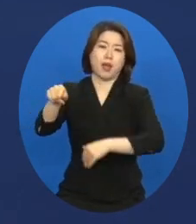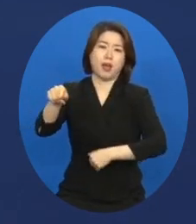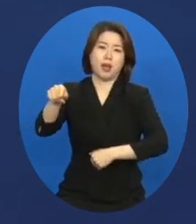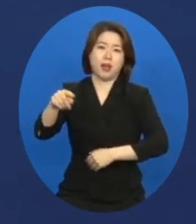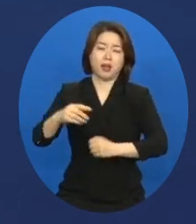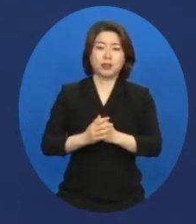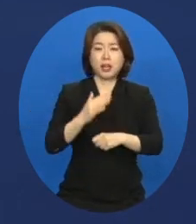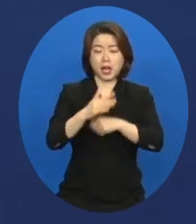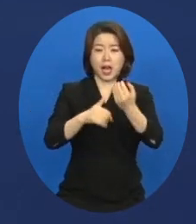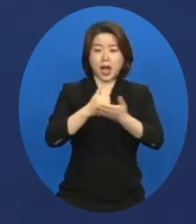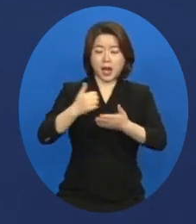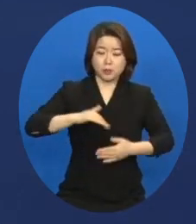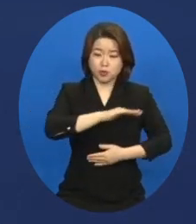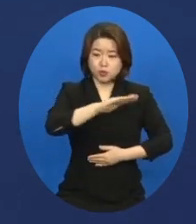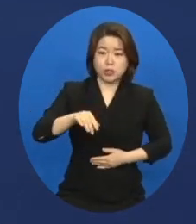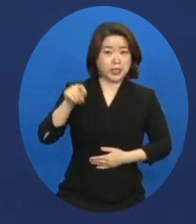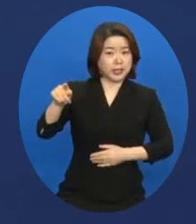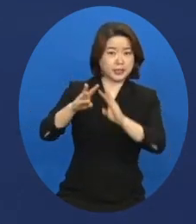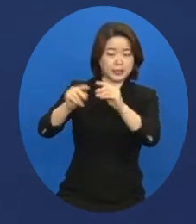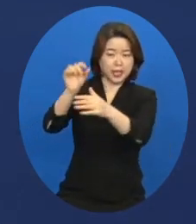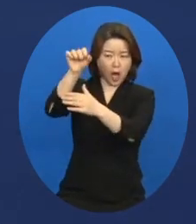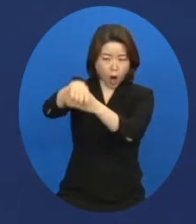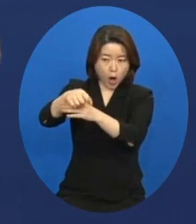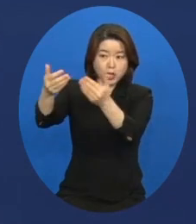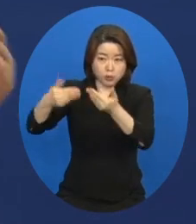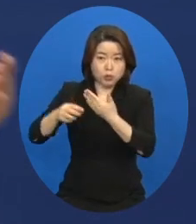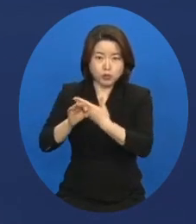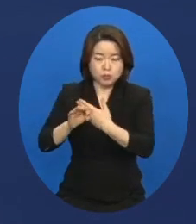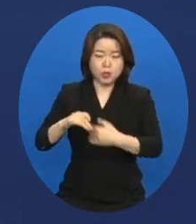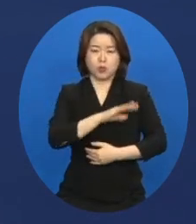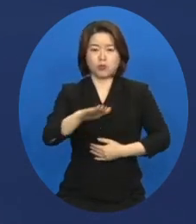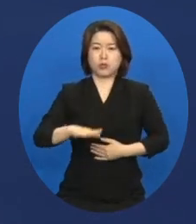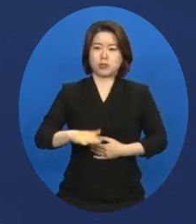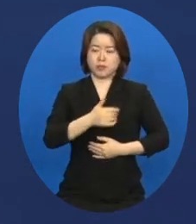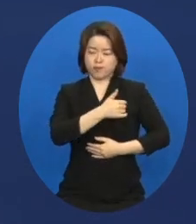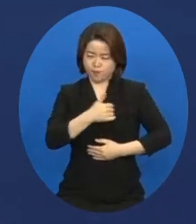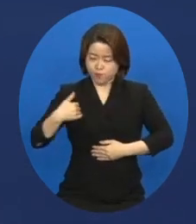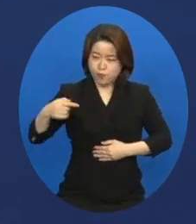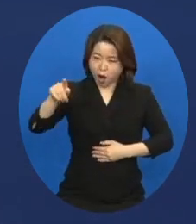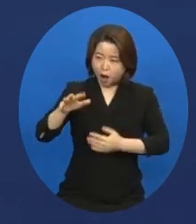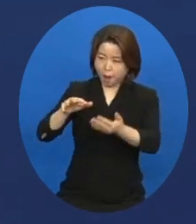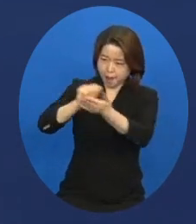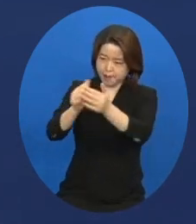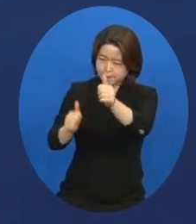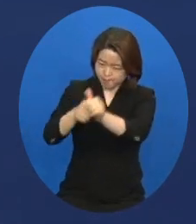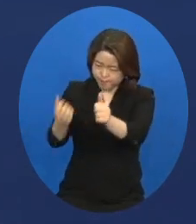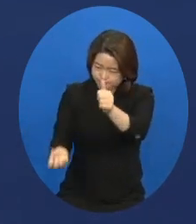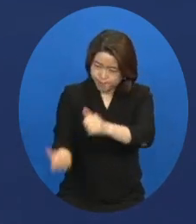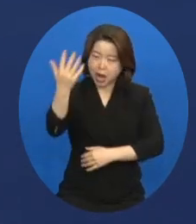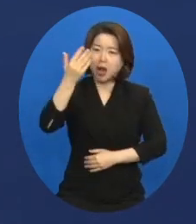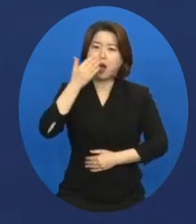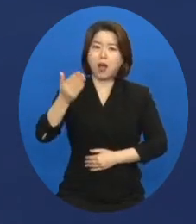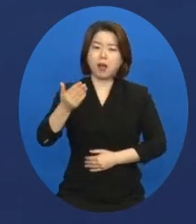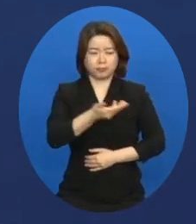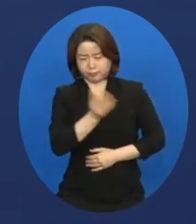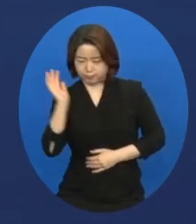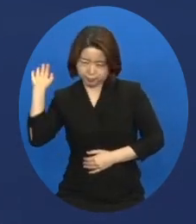하나님이 우리에게 그 땅을 허락해 주시면 우리들은 얼마든지 그 땅을 점령할 수 있습니다.